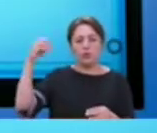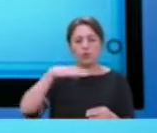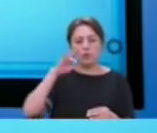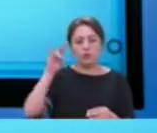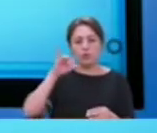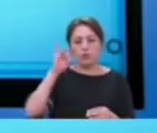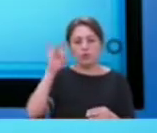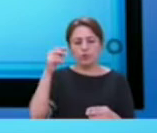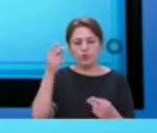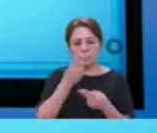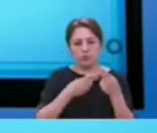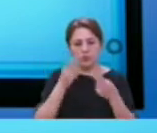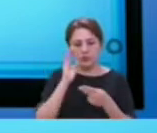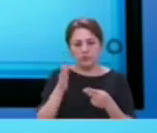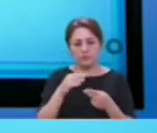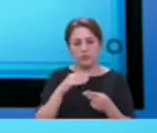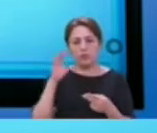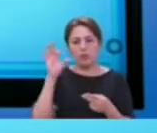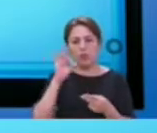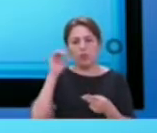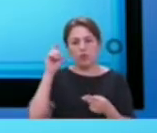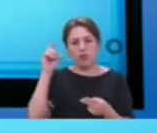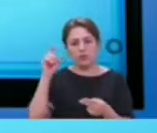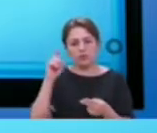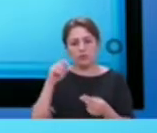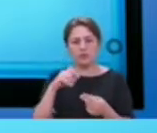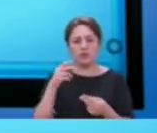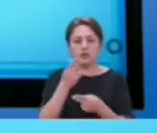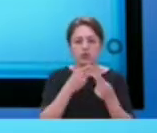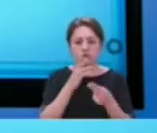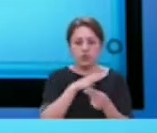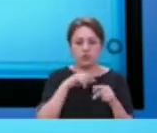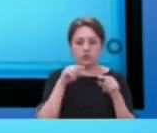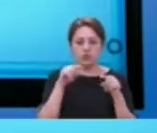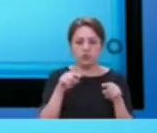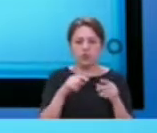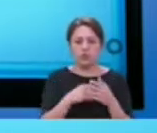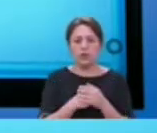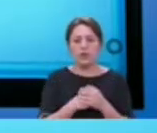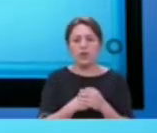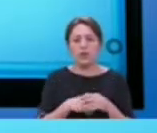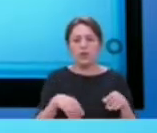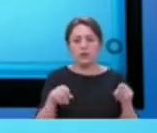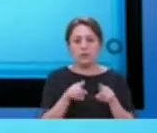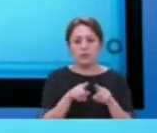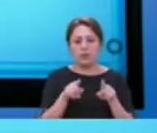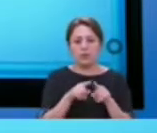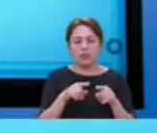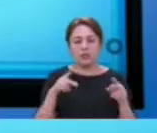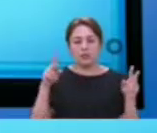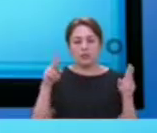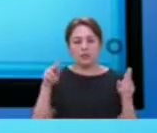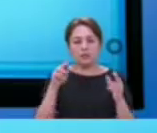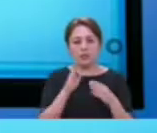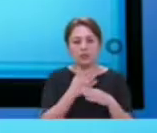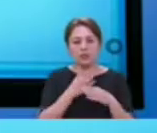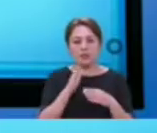olamiz. OX nur chizdik. Endi esa unda mana bir xil kesmalarga